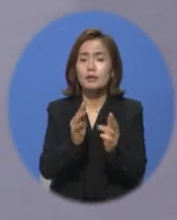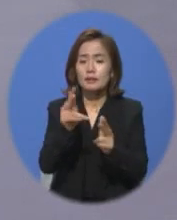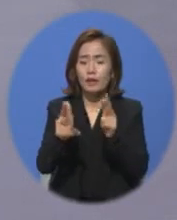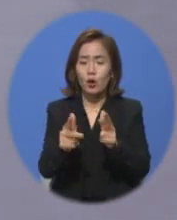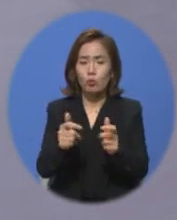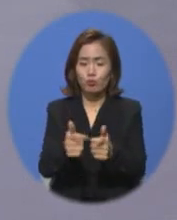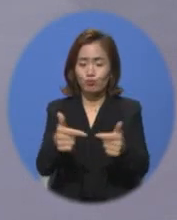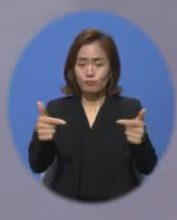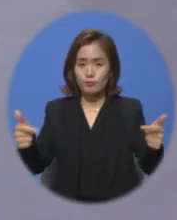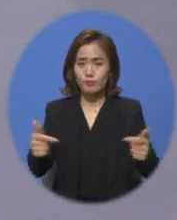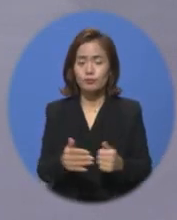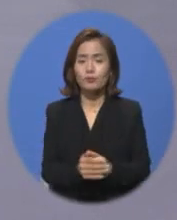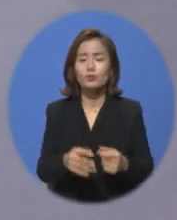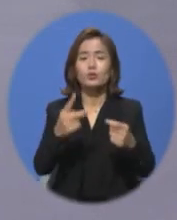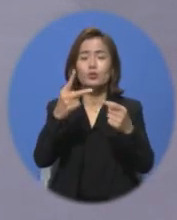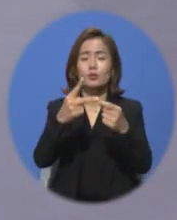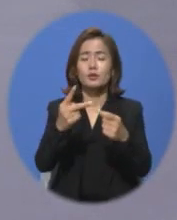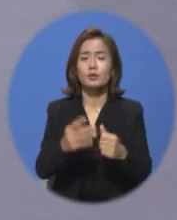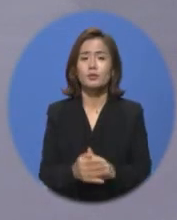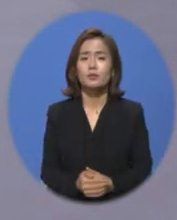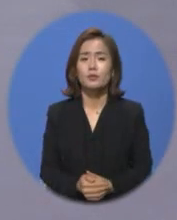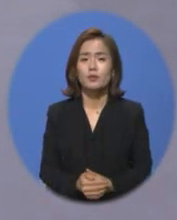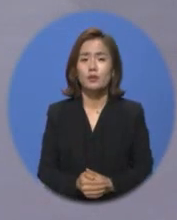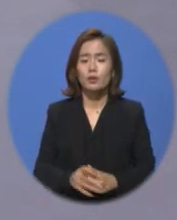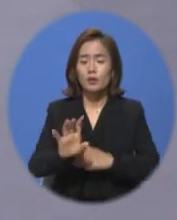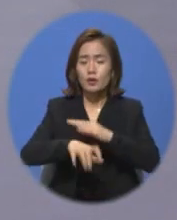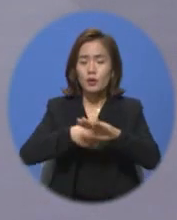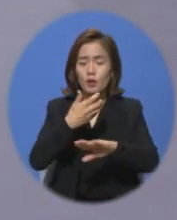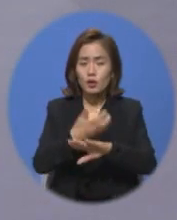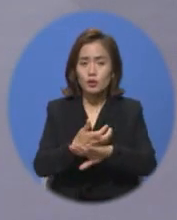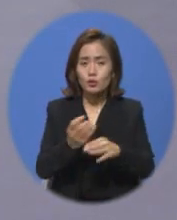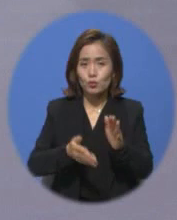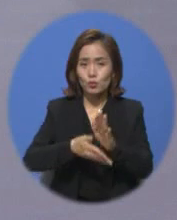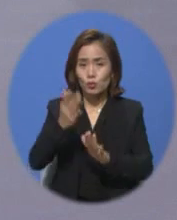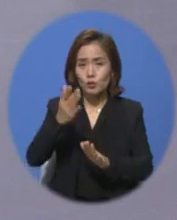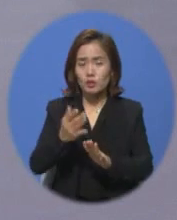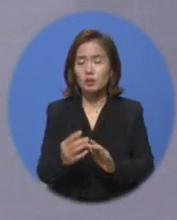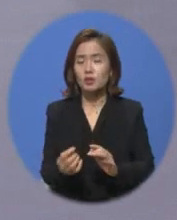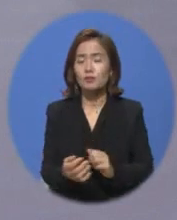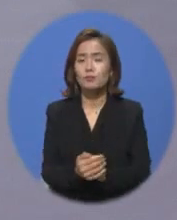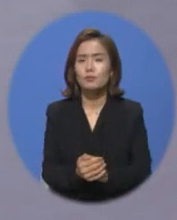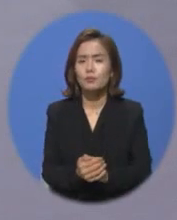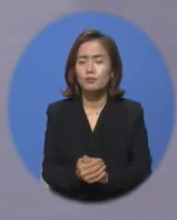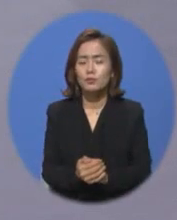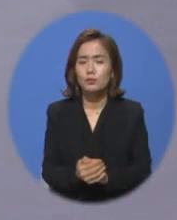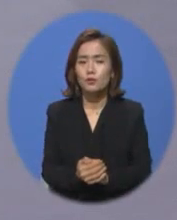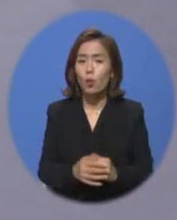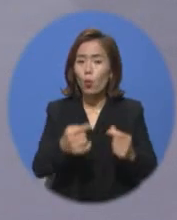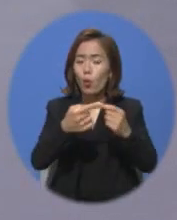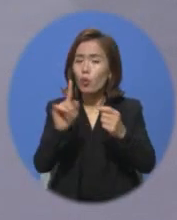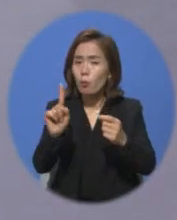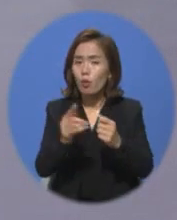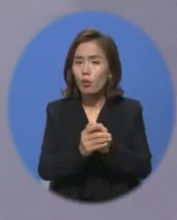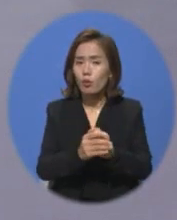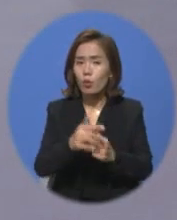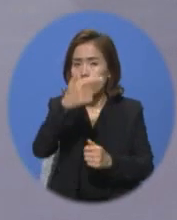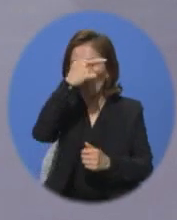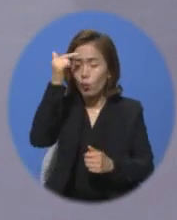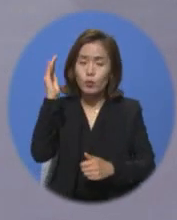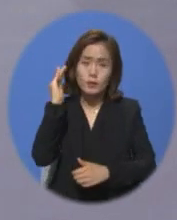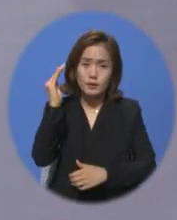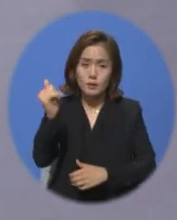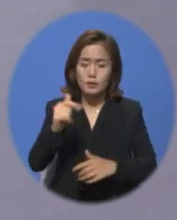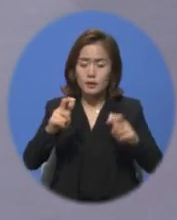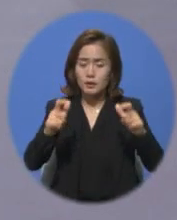다른지역의타당성조사와발맞춰나갈수있도록하겠습니다.두번째는혁신 도시시즌2입니다.혁신도시시즌1은 노무현대통령이